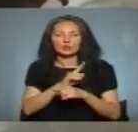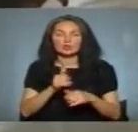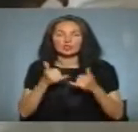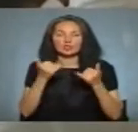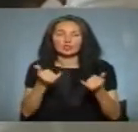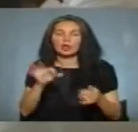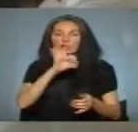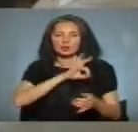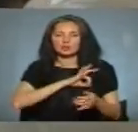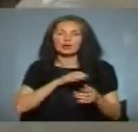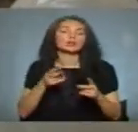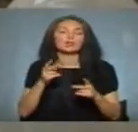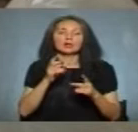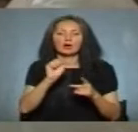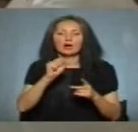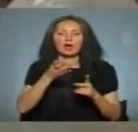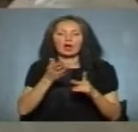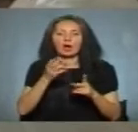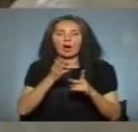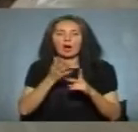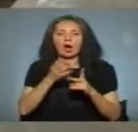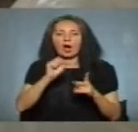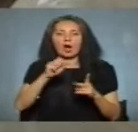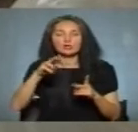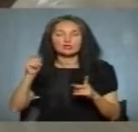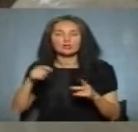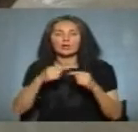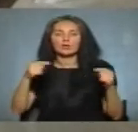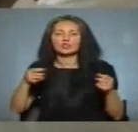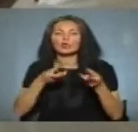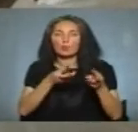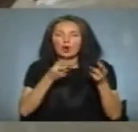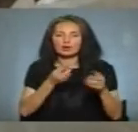видів палива з добудовою виробничого приміщення, яка була видана